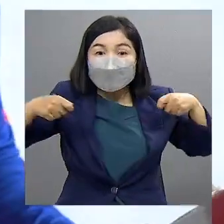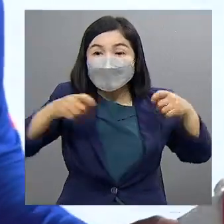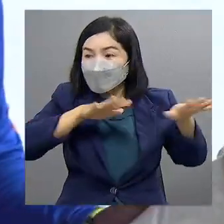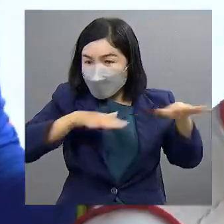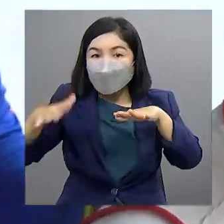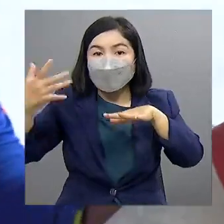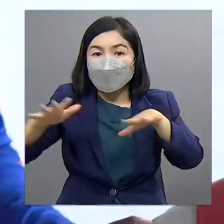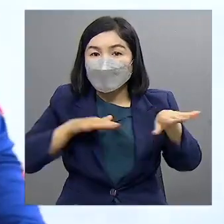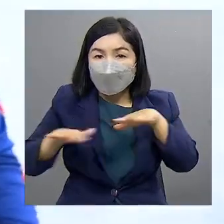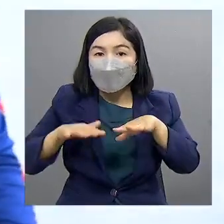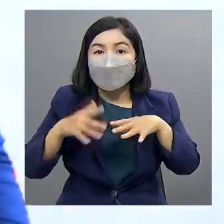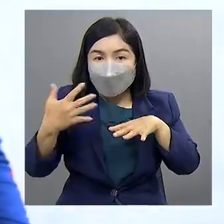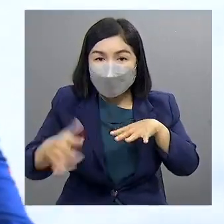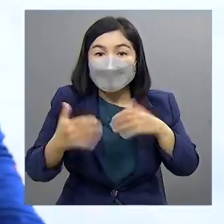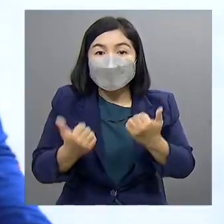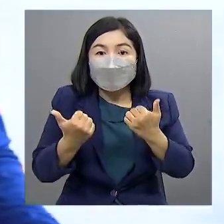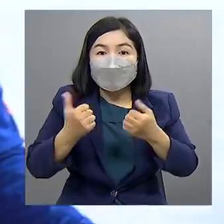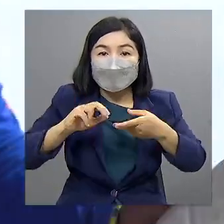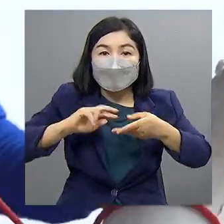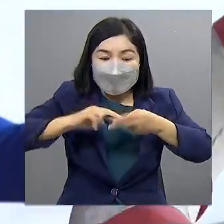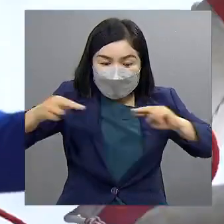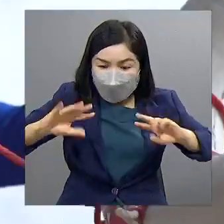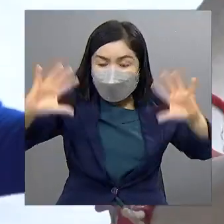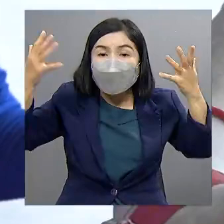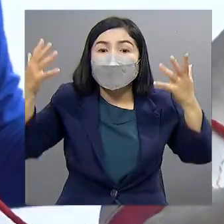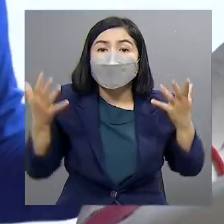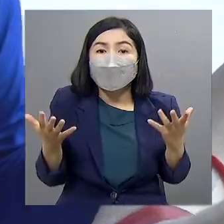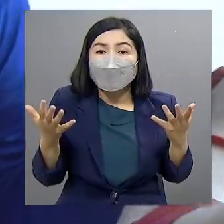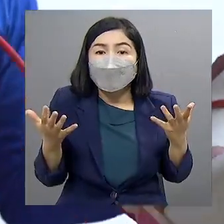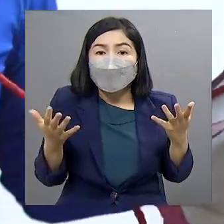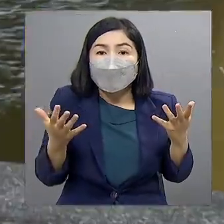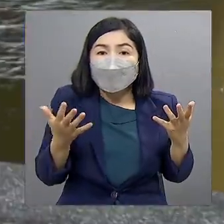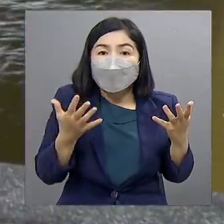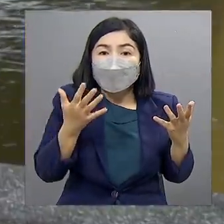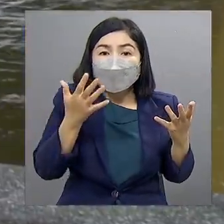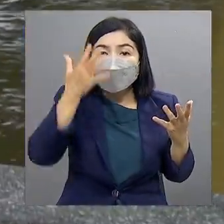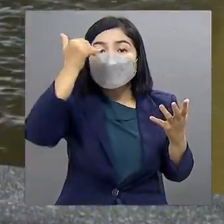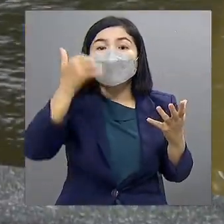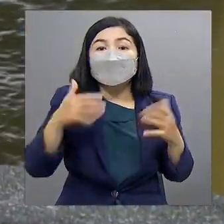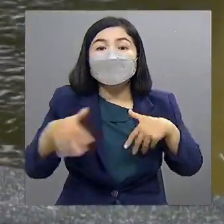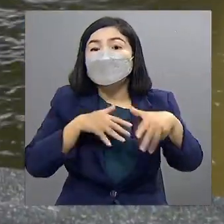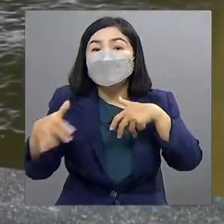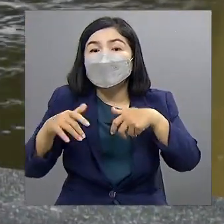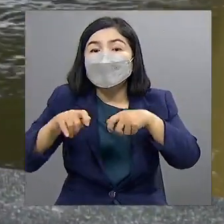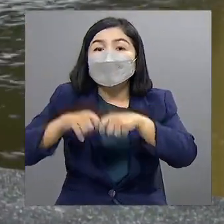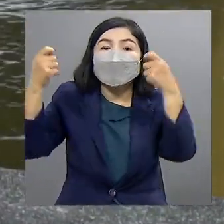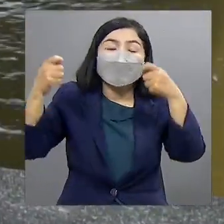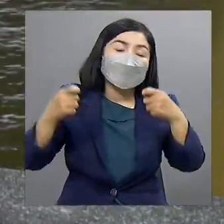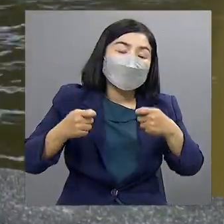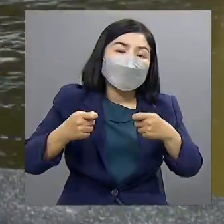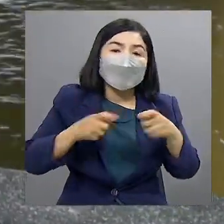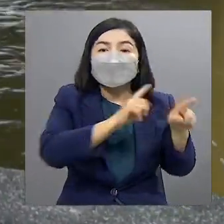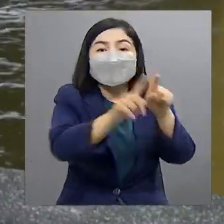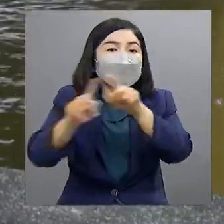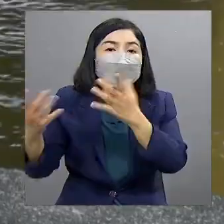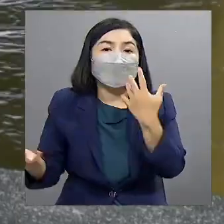แต่ปัญหาคือตอนนี้เชือกหายซะเยอะมากเพราะว่ามันอยู่คนก็เอาไปผูกเอาไปอะไรอยู่เขาแขวนไว้กับริ